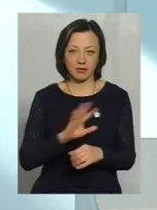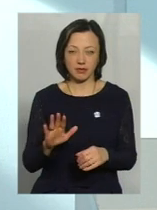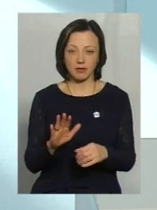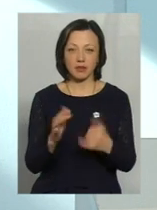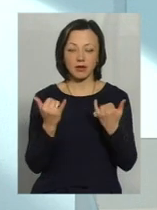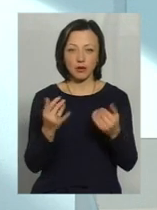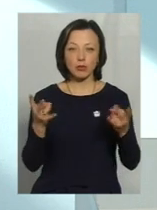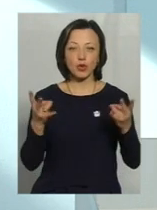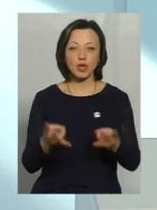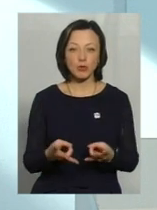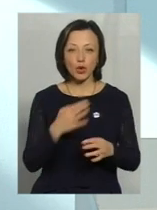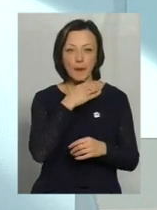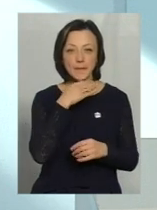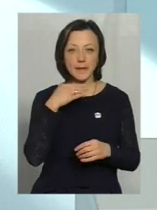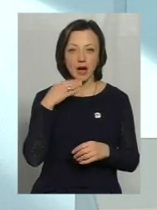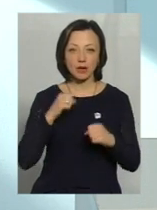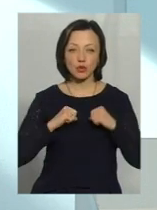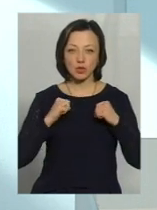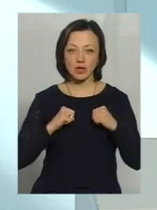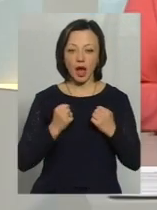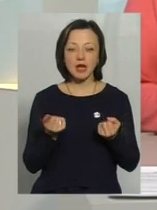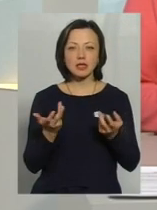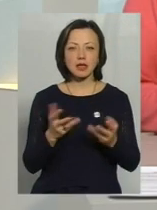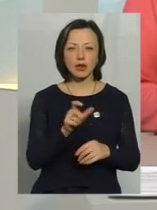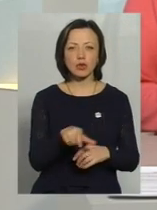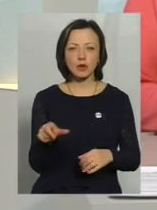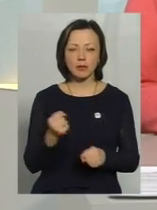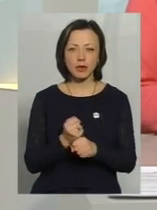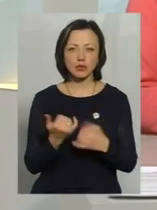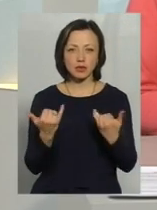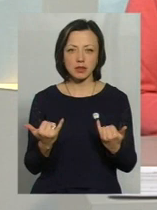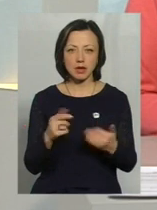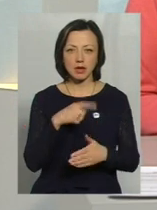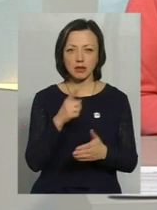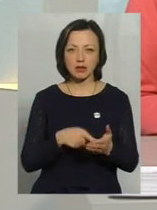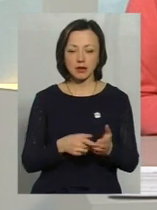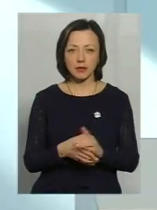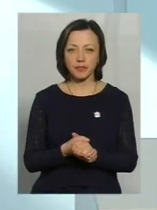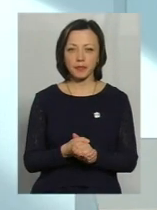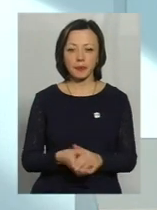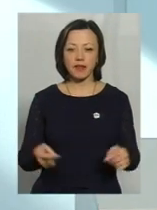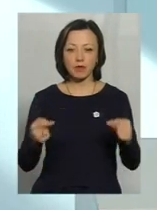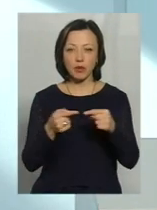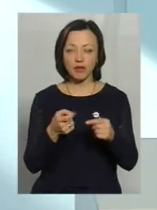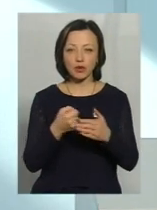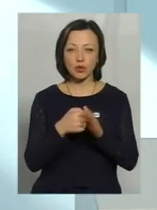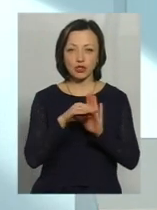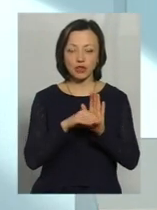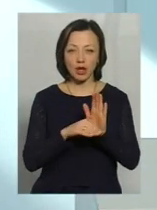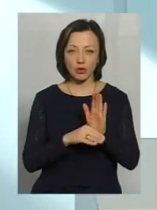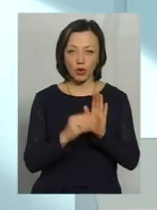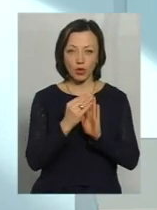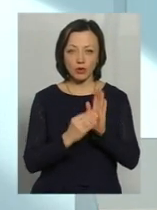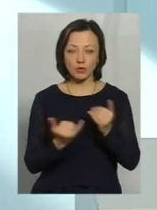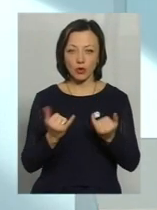вони потребують багато зусиль. А скільки людей працює зараз? Ну, відповідно до діючого штатного розкладу, сьогодні